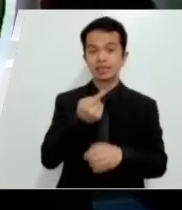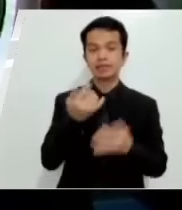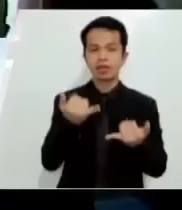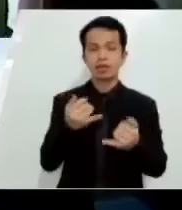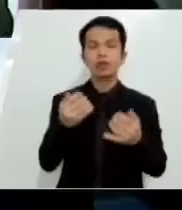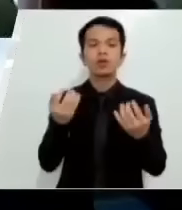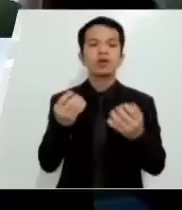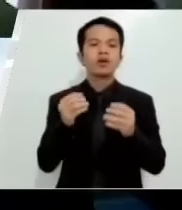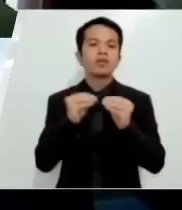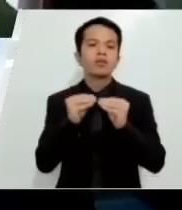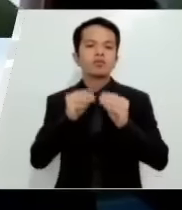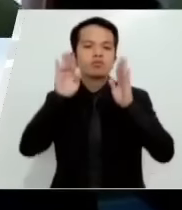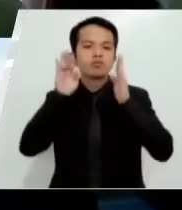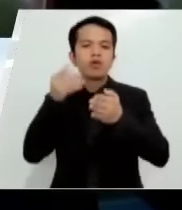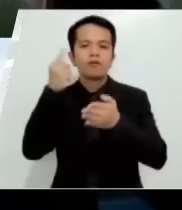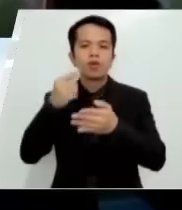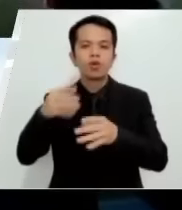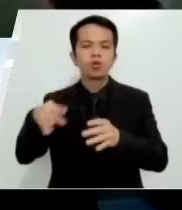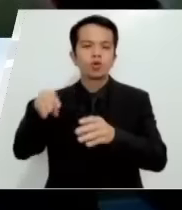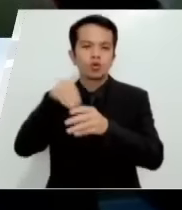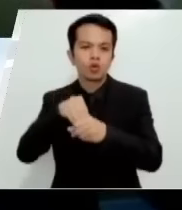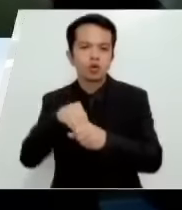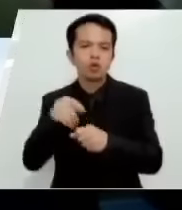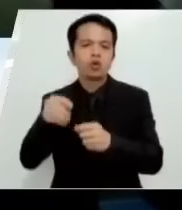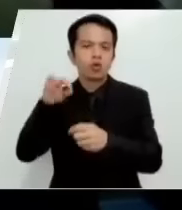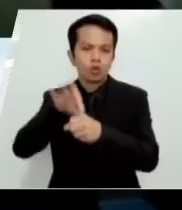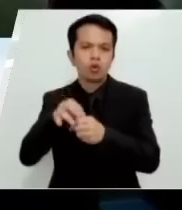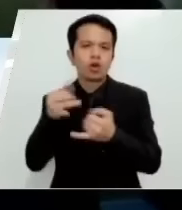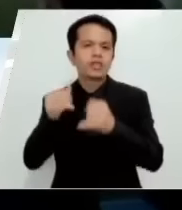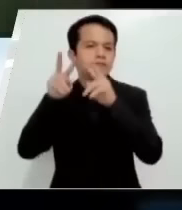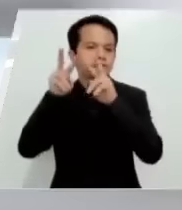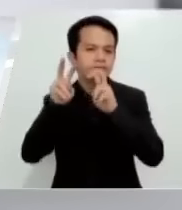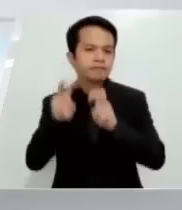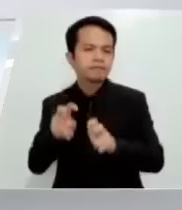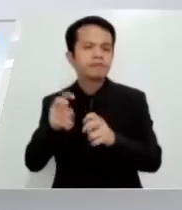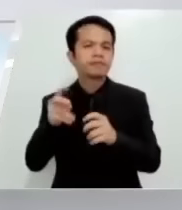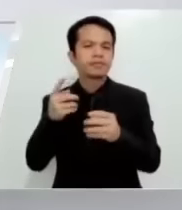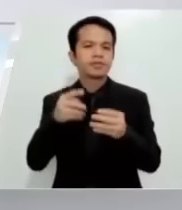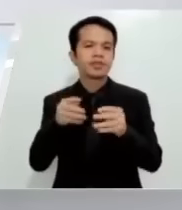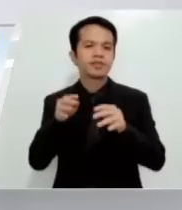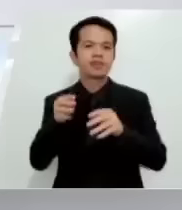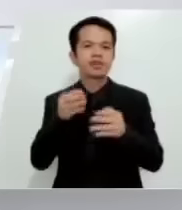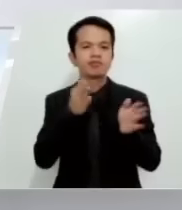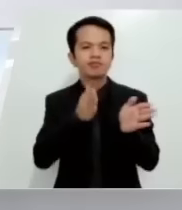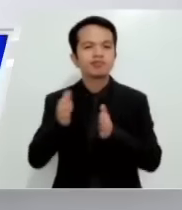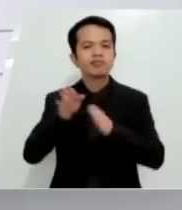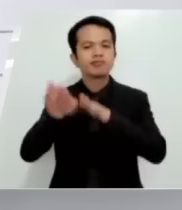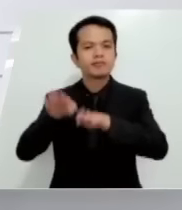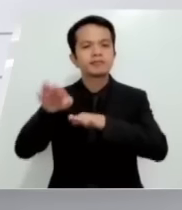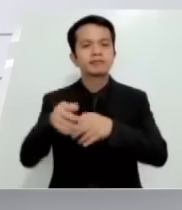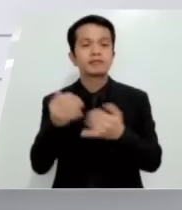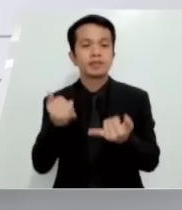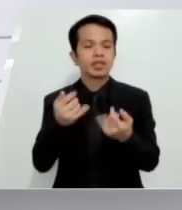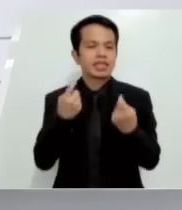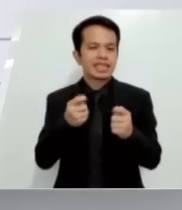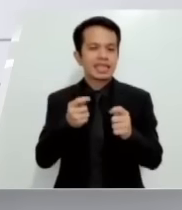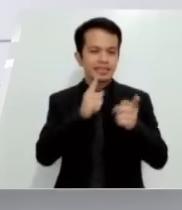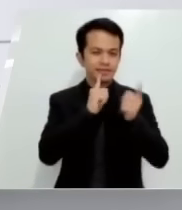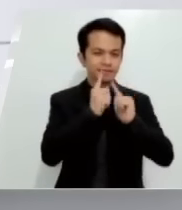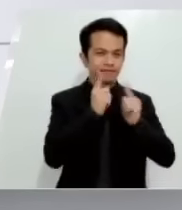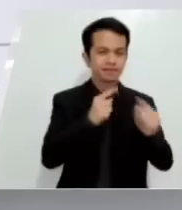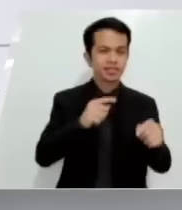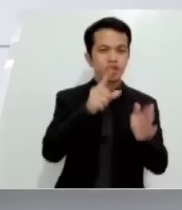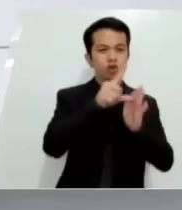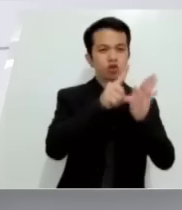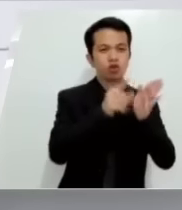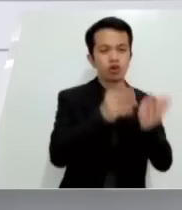sa joint voting at iimbestigahan daw ng Senado ang hakbang na ito. Sinikap naming makuna ng payag si Attorney Anthony Abad,